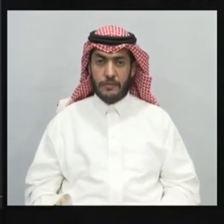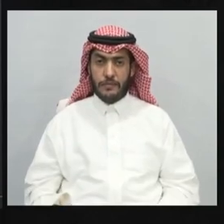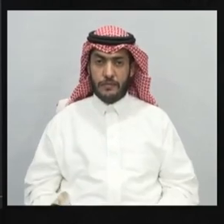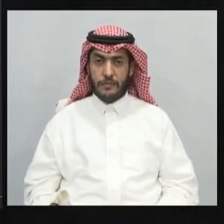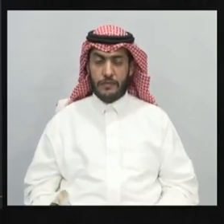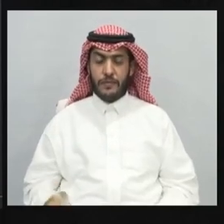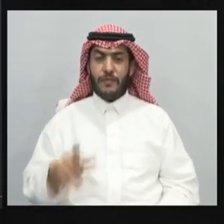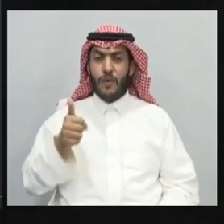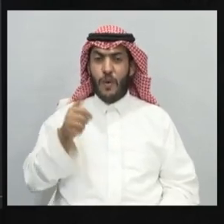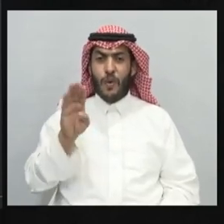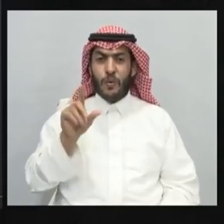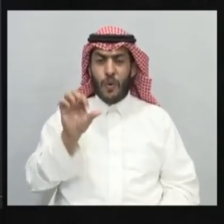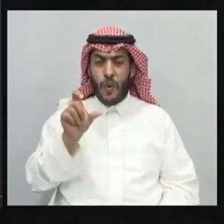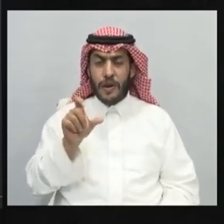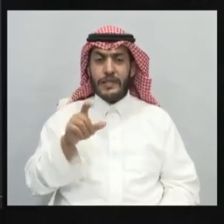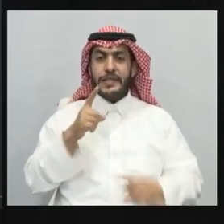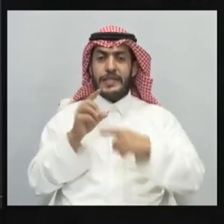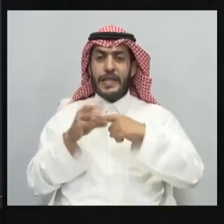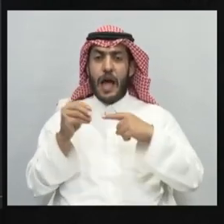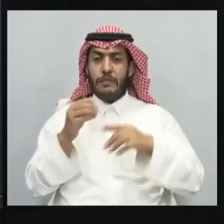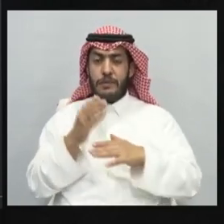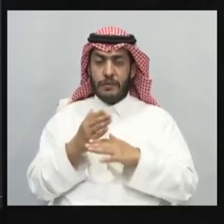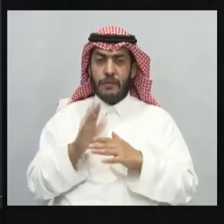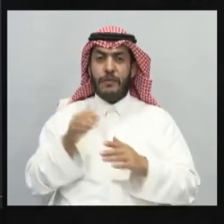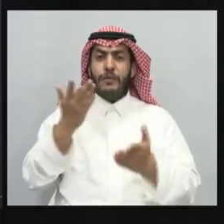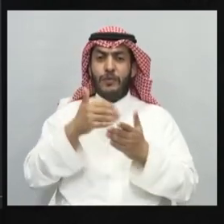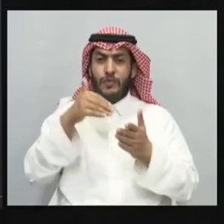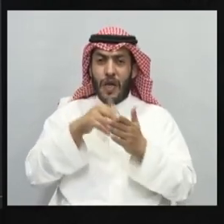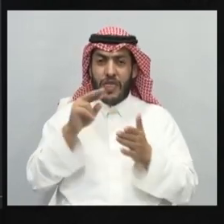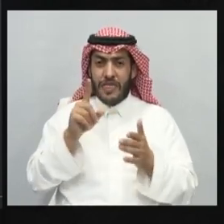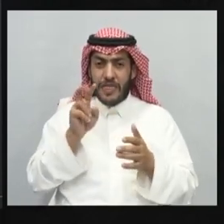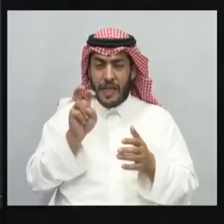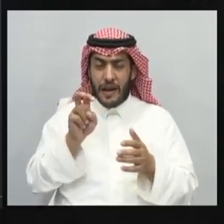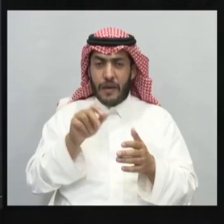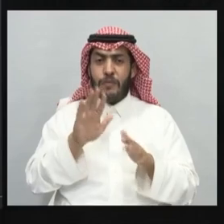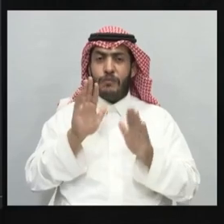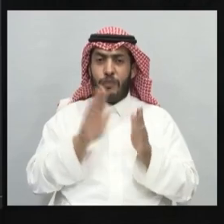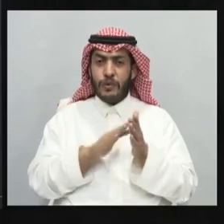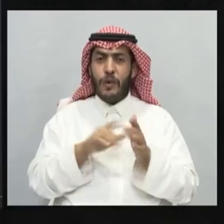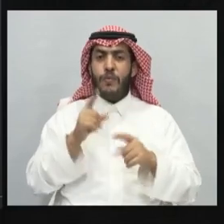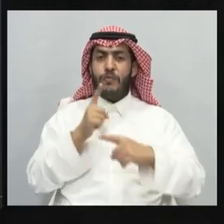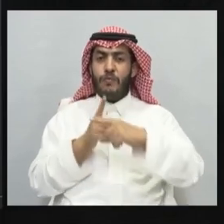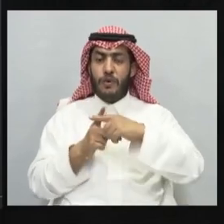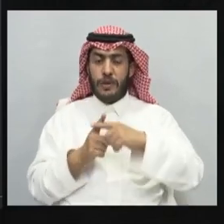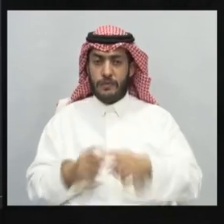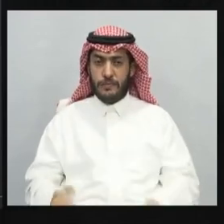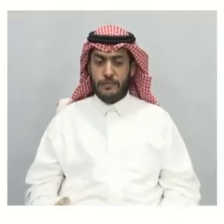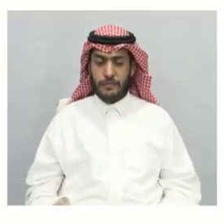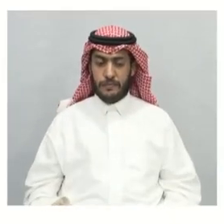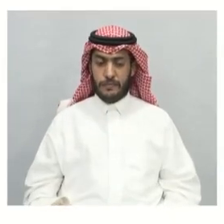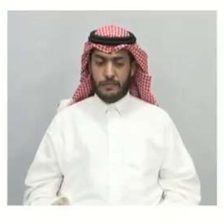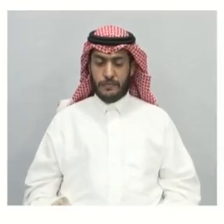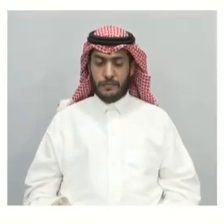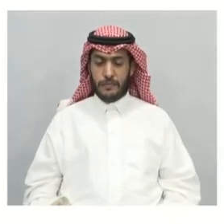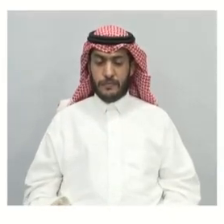وعندي الكترون سالب وعندي الكترون سالب معناته انه في شي جوات هذه الذره يكون موجب يكون موجب